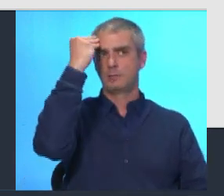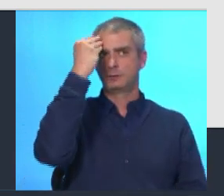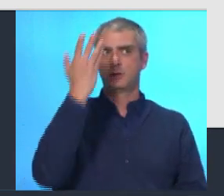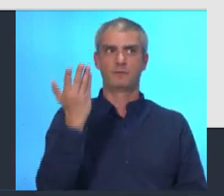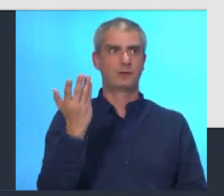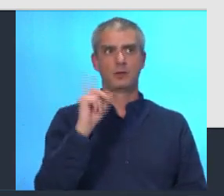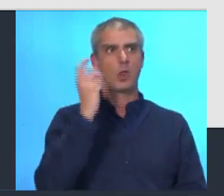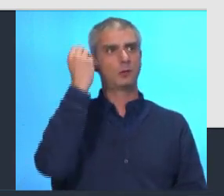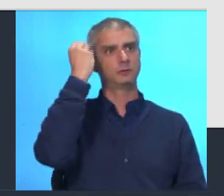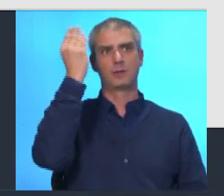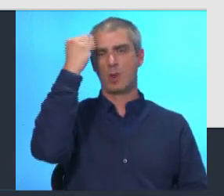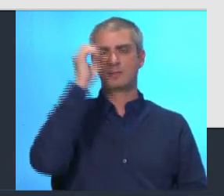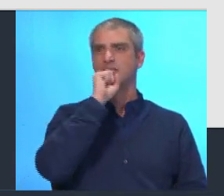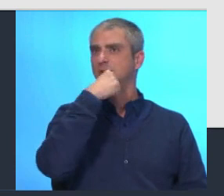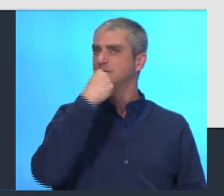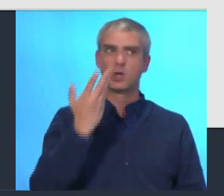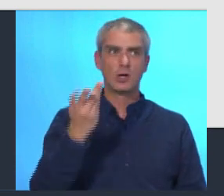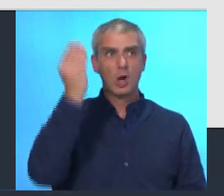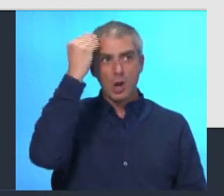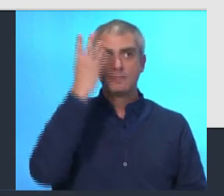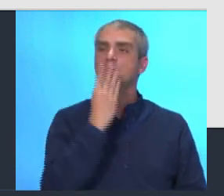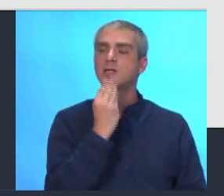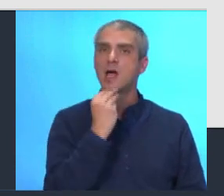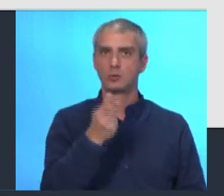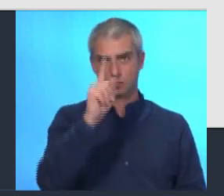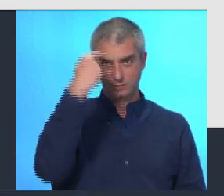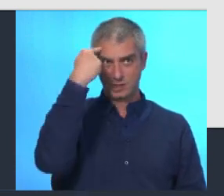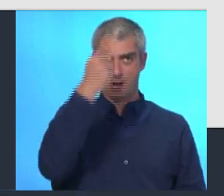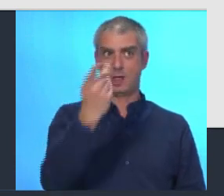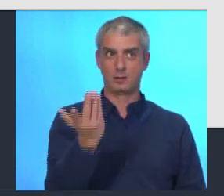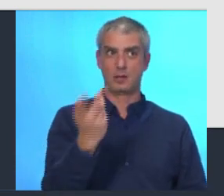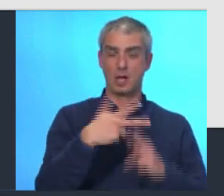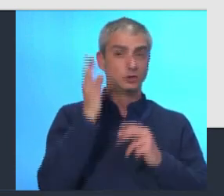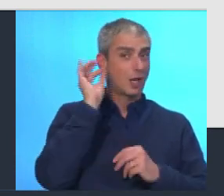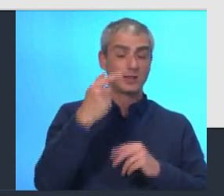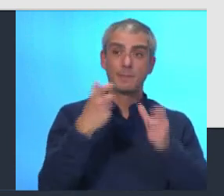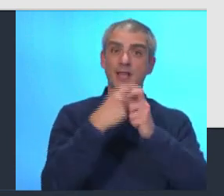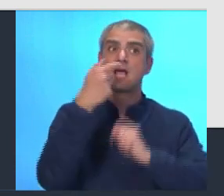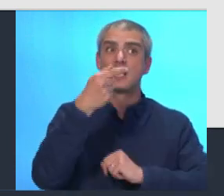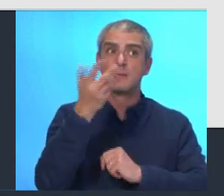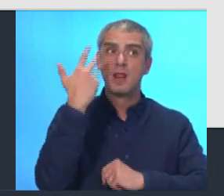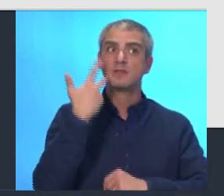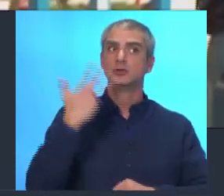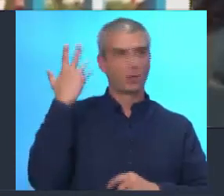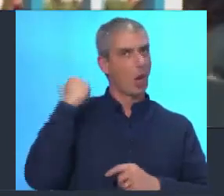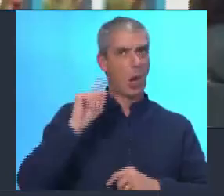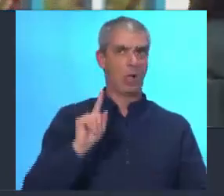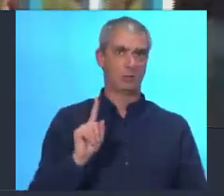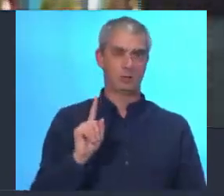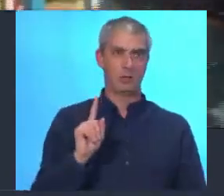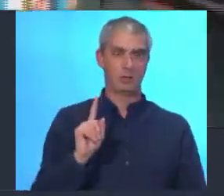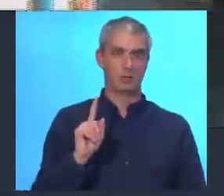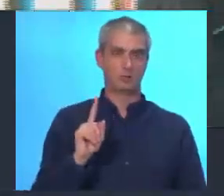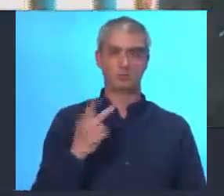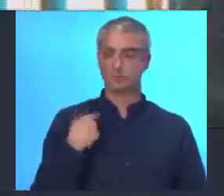סתם לומדים היסטוריה, הם לומדים יהדות, צריך לדעת את זה. רק כשהילדה שלך בג' לפני 3 שנים באמת זה לא היה.